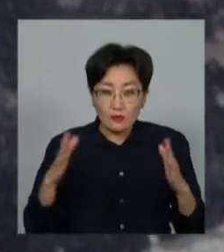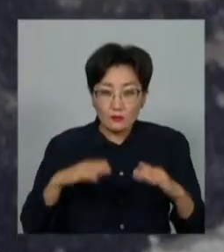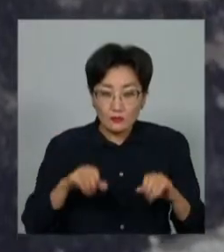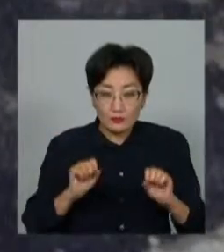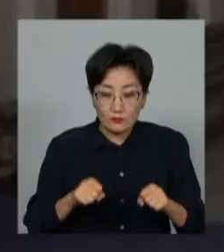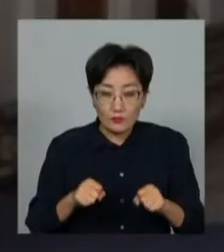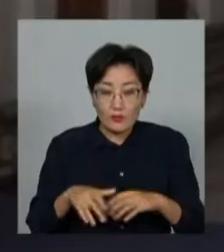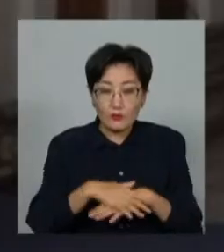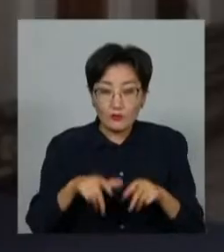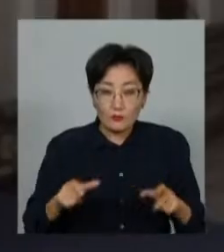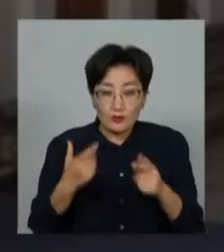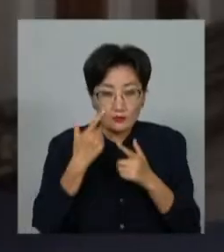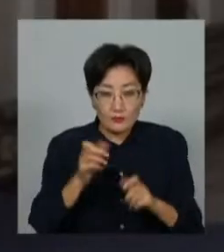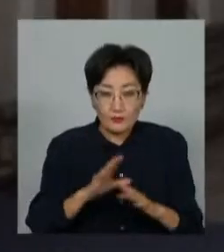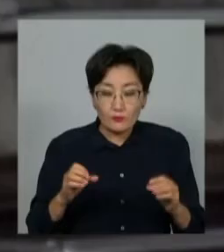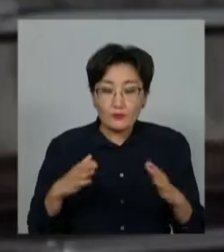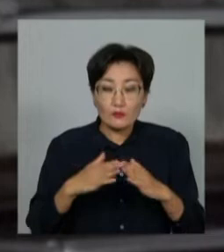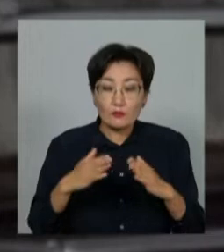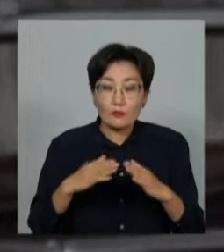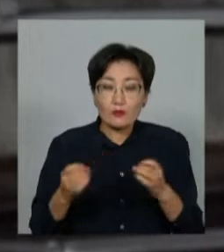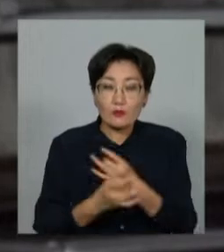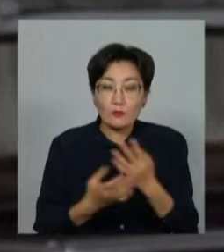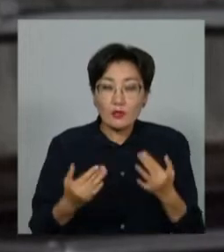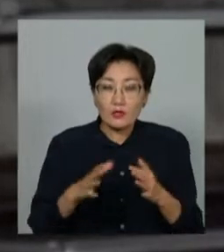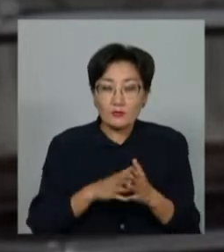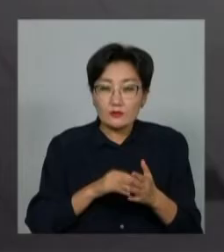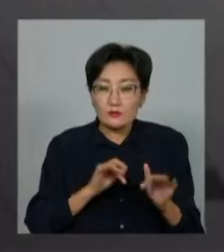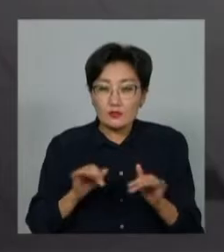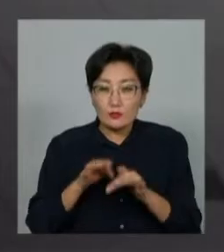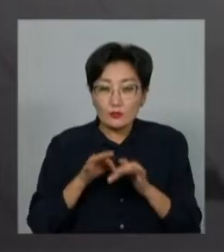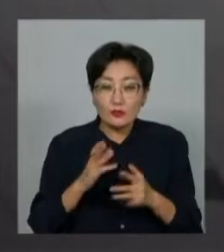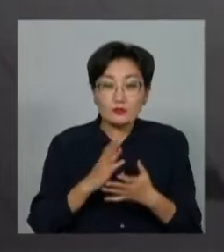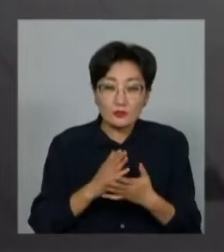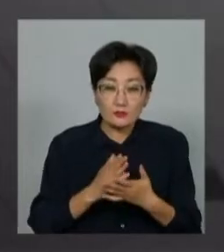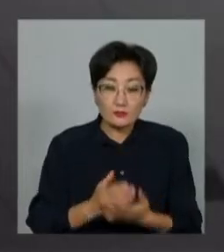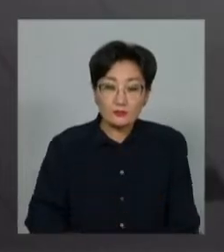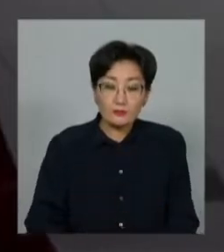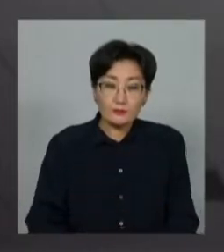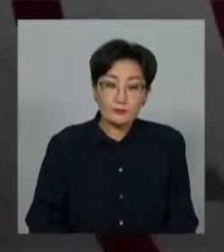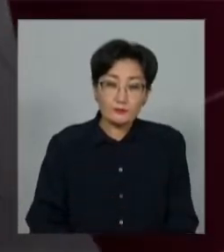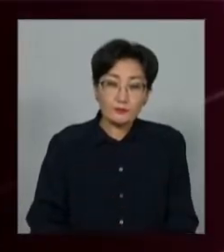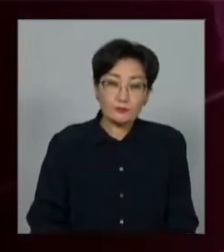тұрса да, қара халыққа ескертілмеген мәдениет мекемесінде әлі де іс-шаралар өткізіп жатқан рас па?